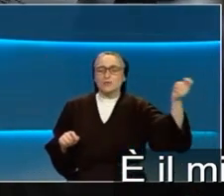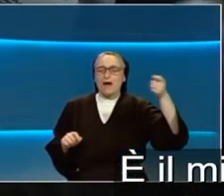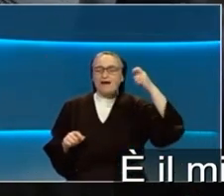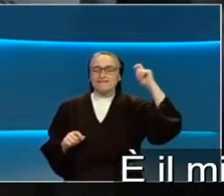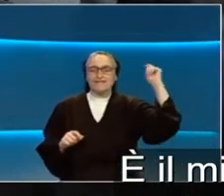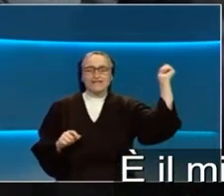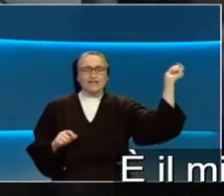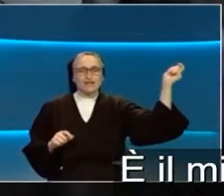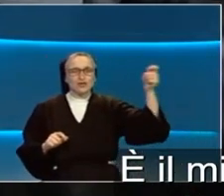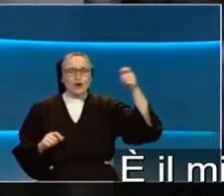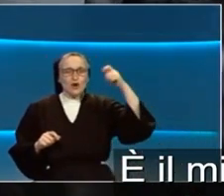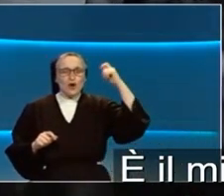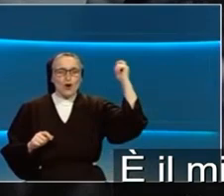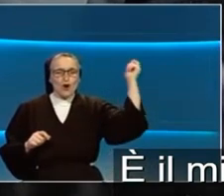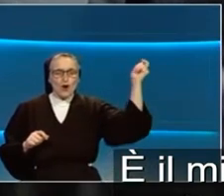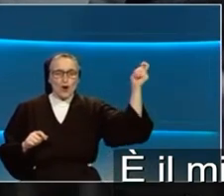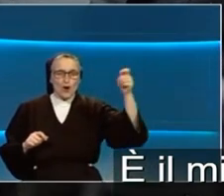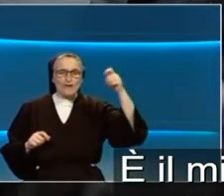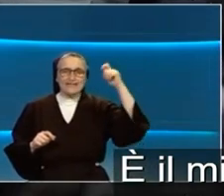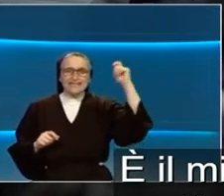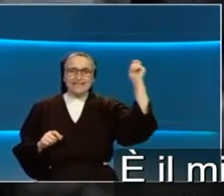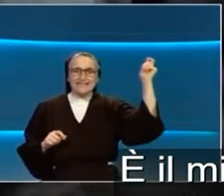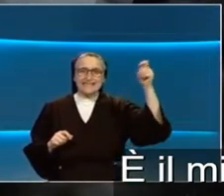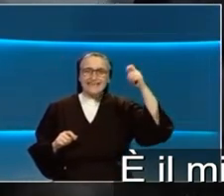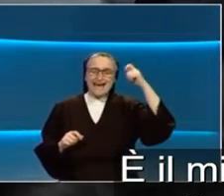gloriosa veni,